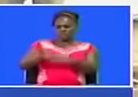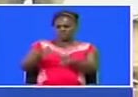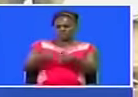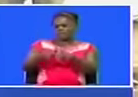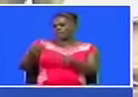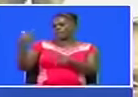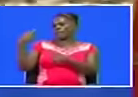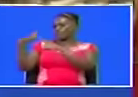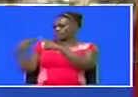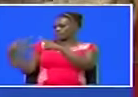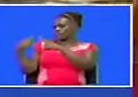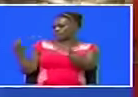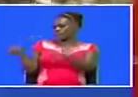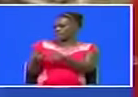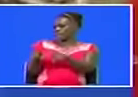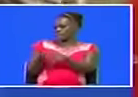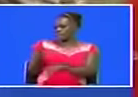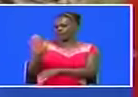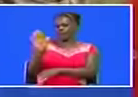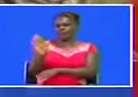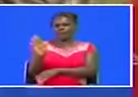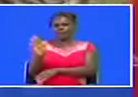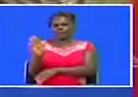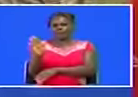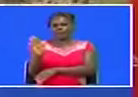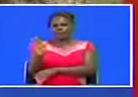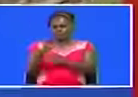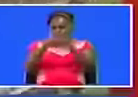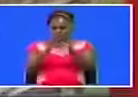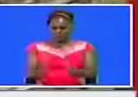wenzake ambao wamejipata katika hali sawia na yake. Sisi leo kesho, KTN News.